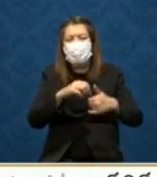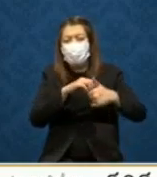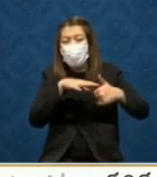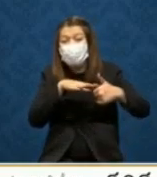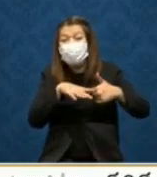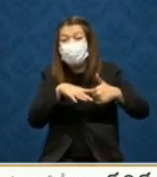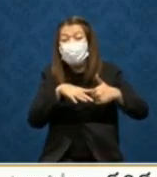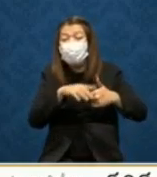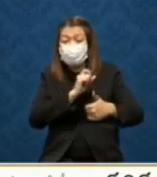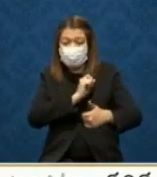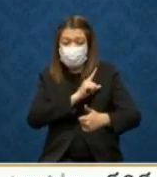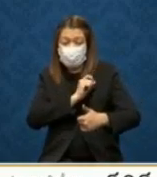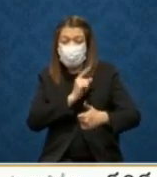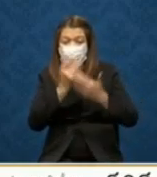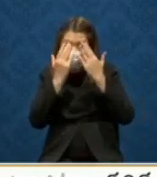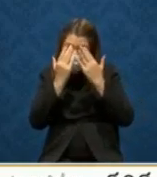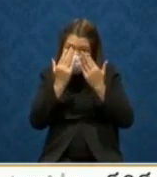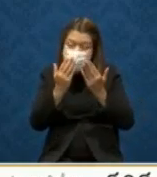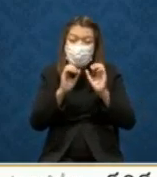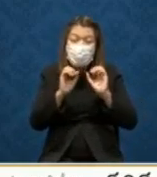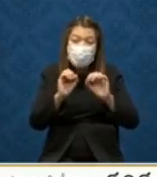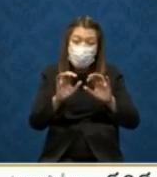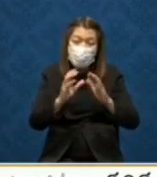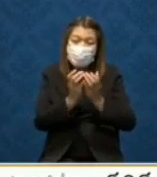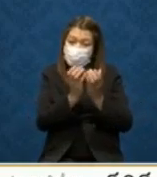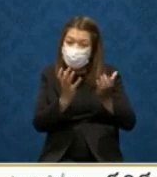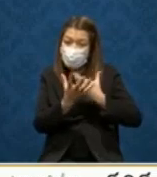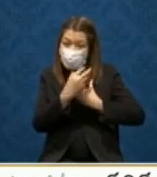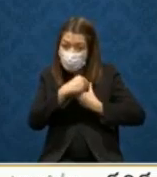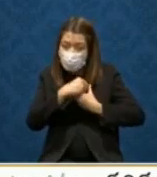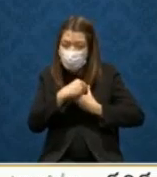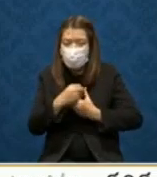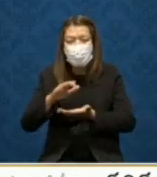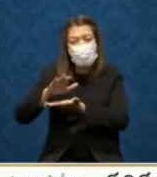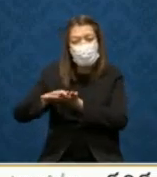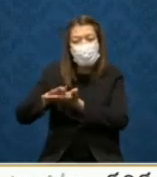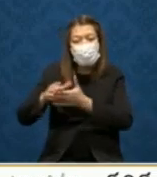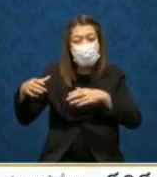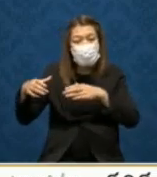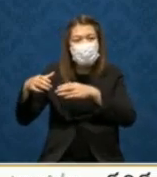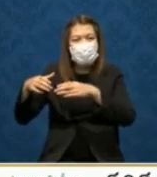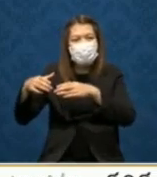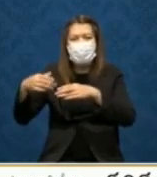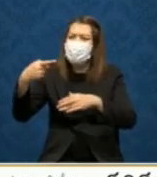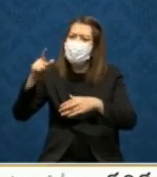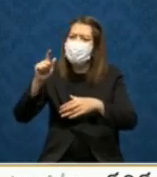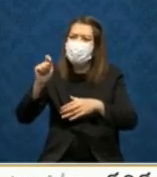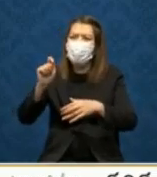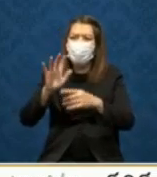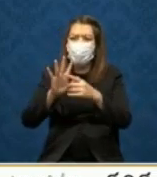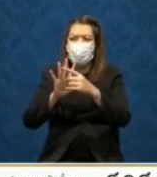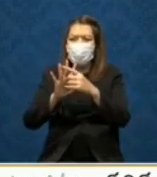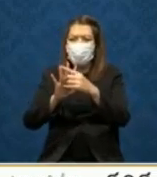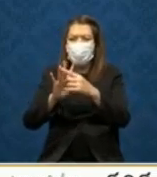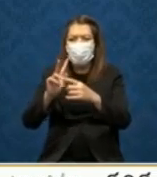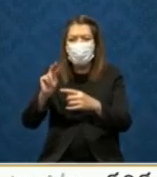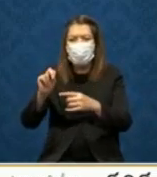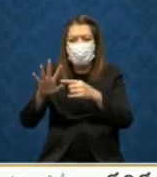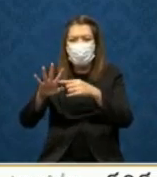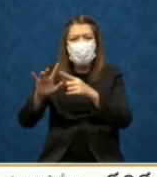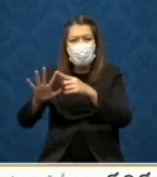ที่สอนลูกหลานของเราให้อยู่ในหลักธรรมะท่านจะมีโรงเรียนของท่านเ้าเรียกว่าปอเนาะแต่ท่านก็ไปด้อย